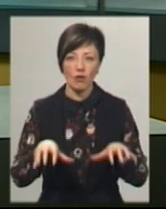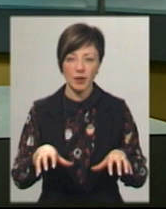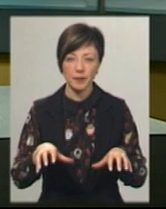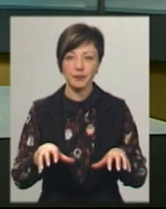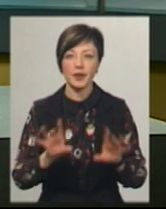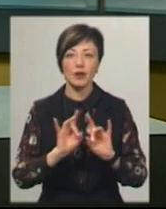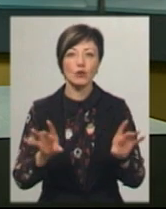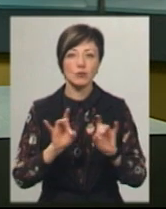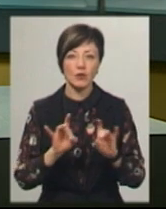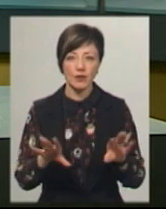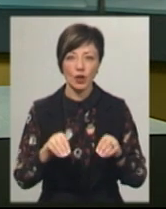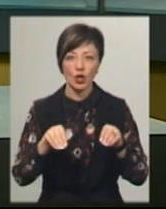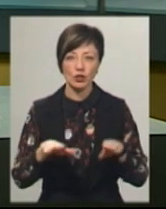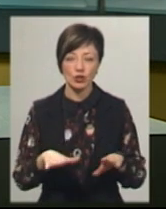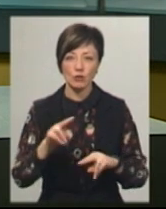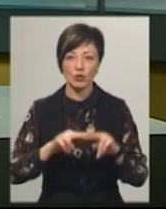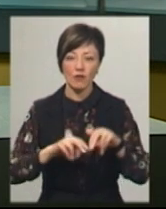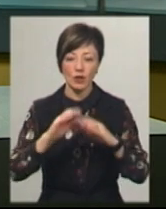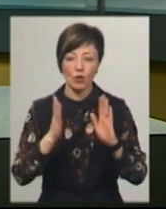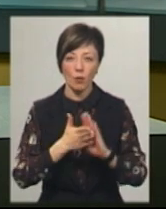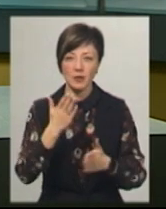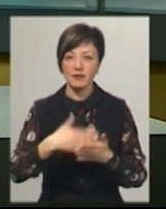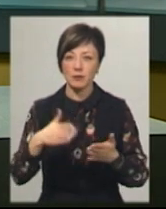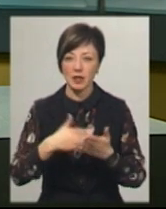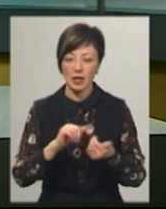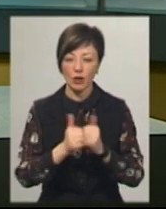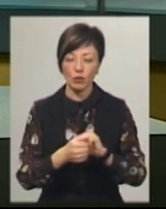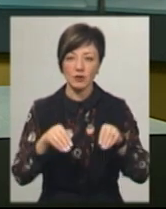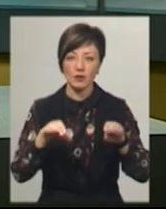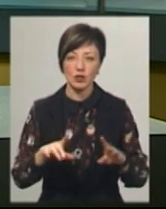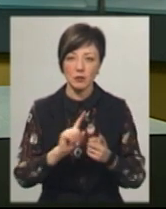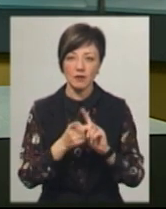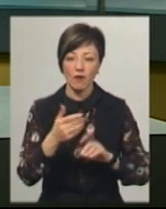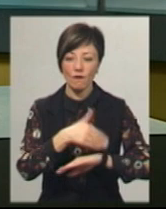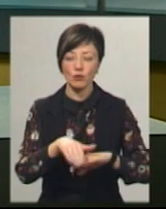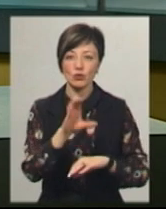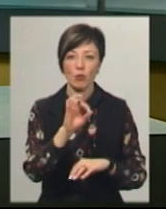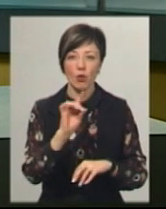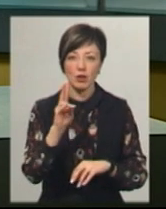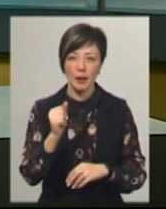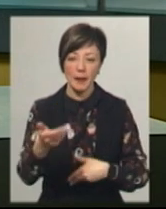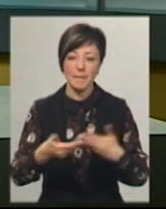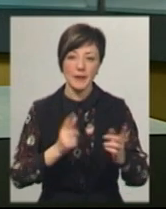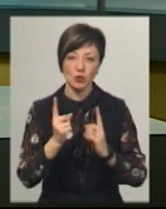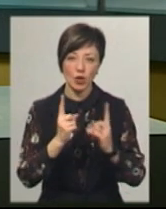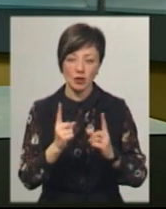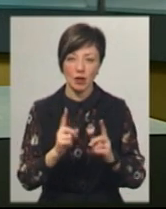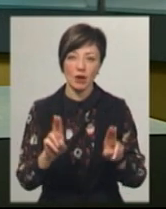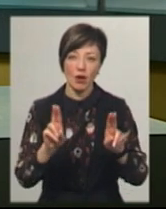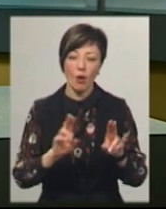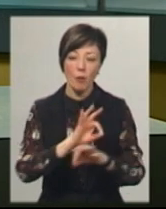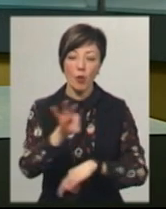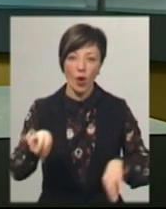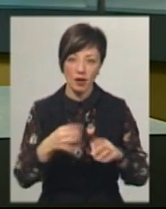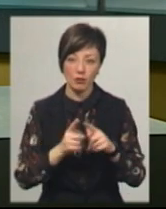Сергій Бабій розповів, рішення будувати комплекс відмінили, натомість вирішили перетворити вулицю Соборну на пішохідну. Концепцію цього проєкту